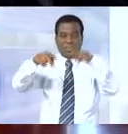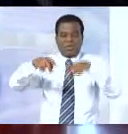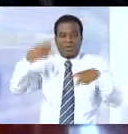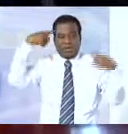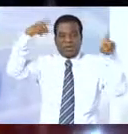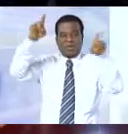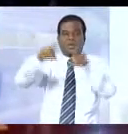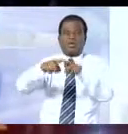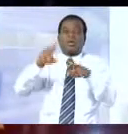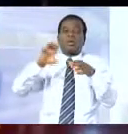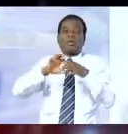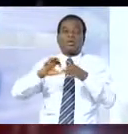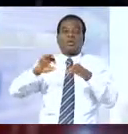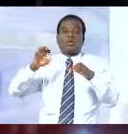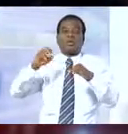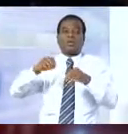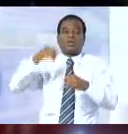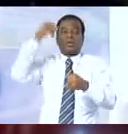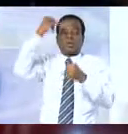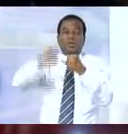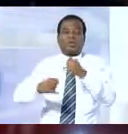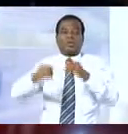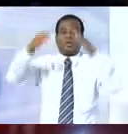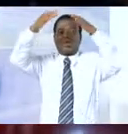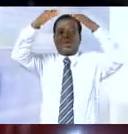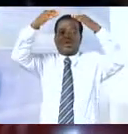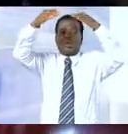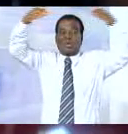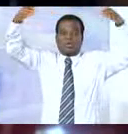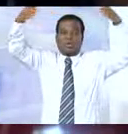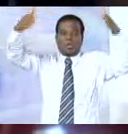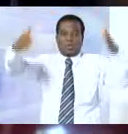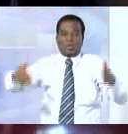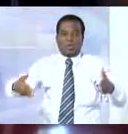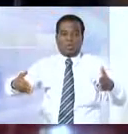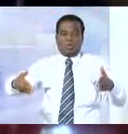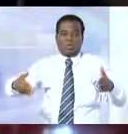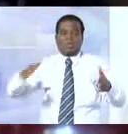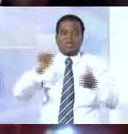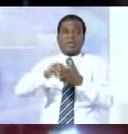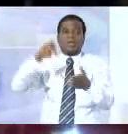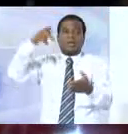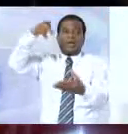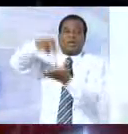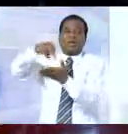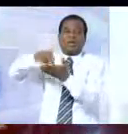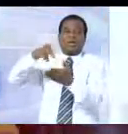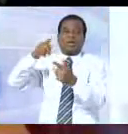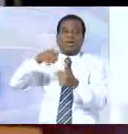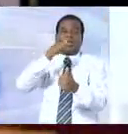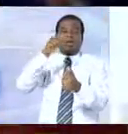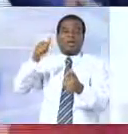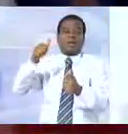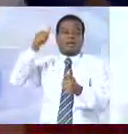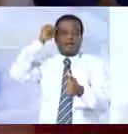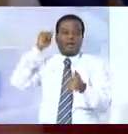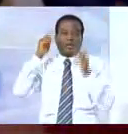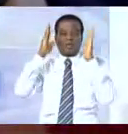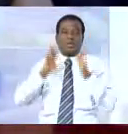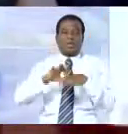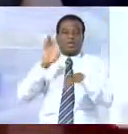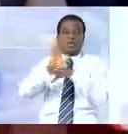convention de la concession du terminal à conteneurs du port d'Abidjan. C'était à Paris, à l'ambassade de Côte d'Ivoire, en présence